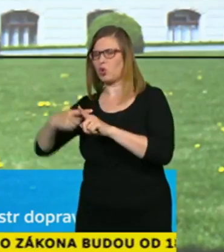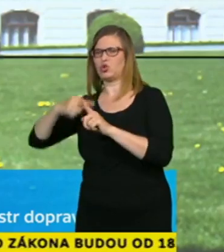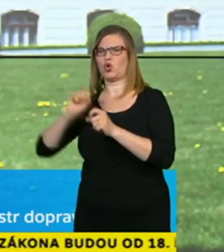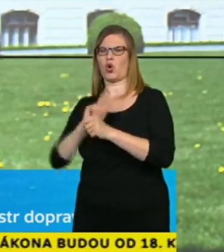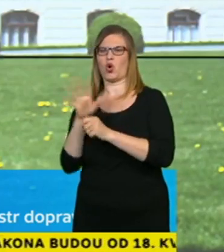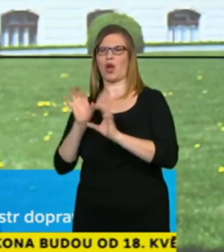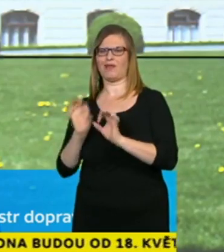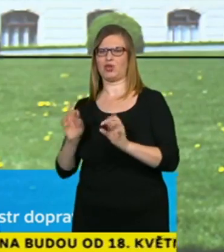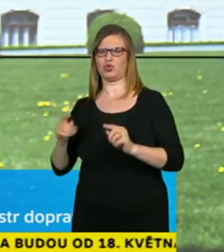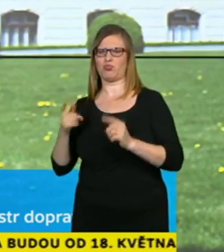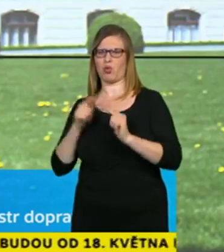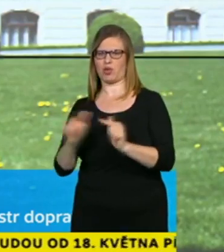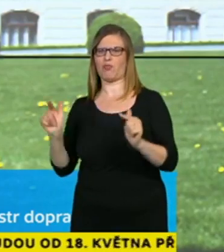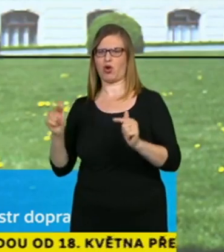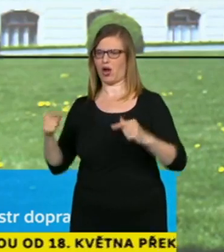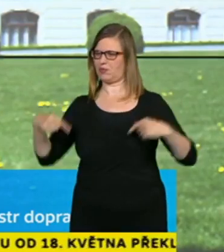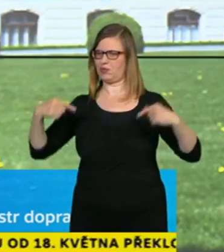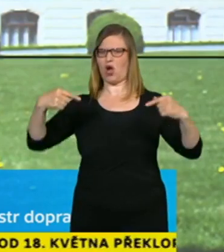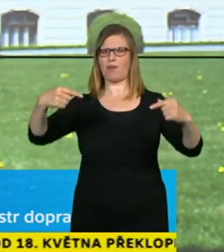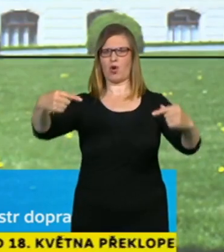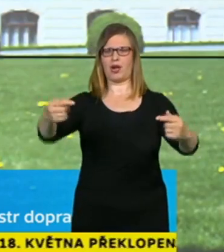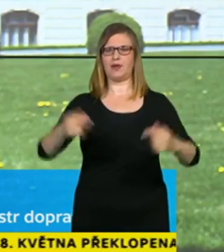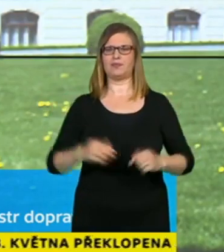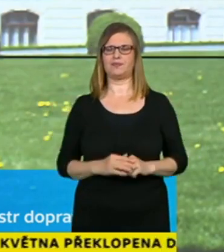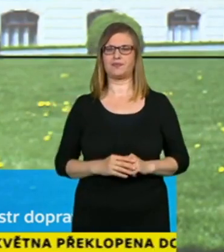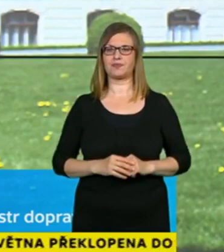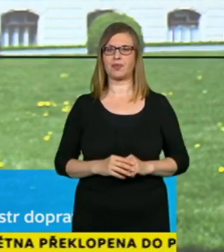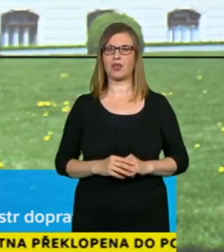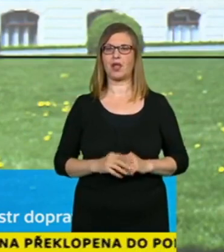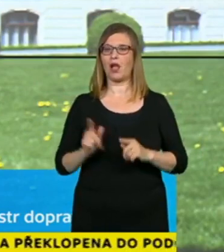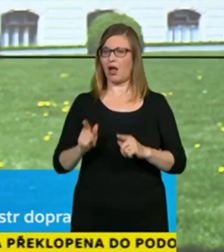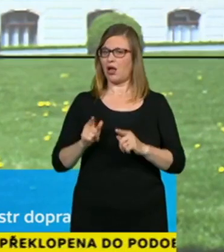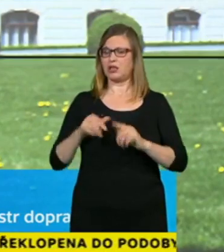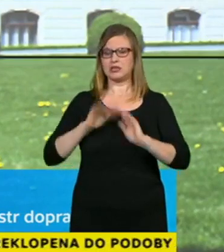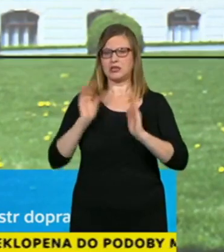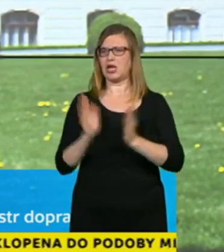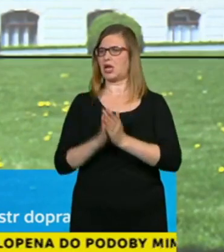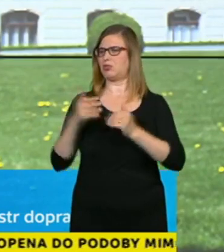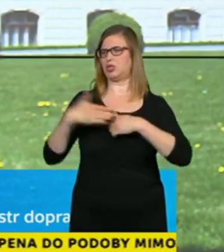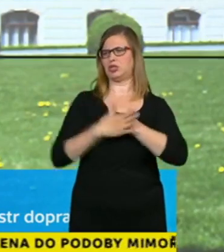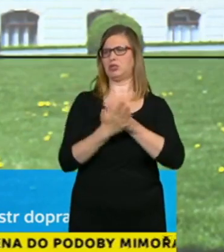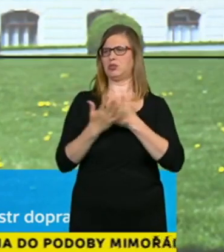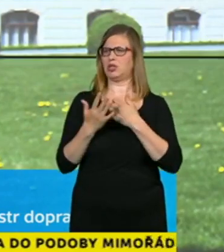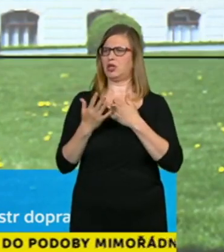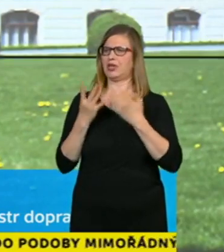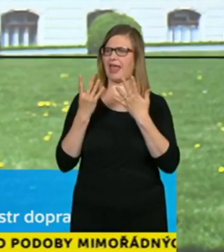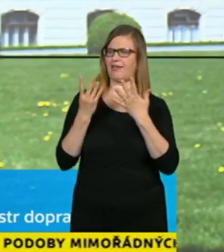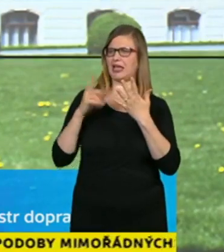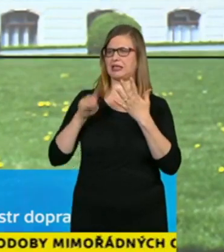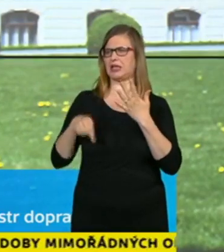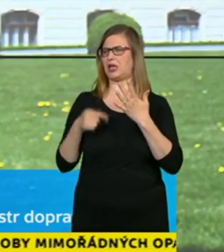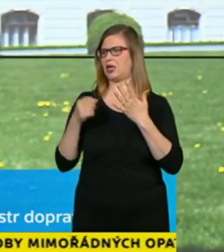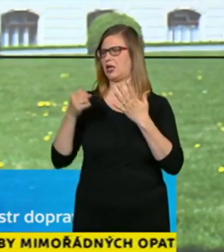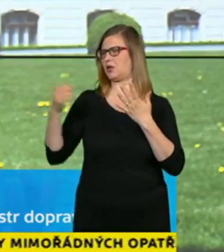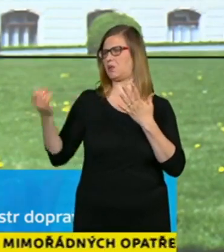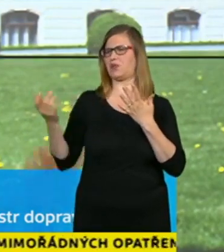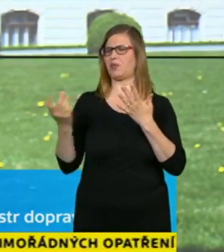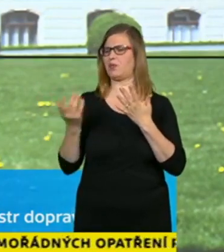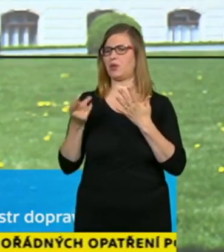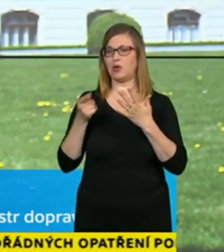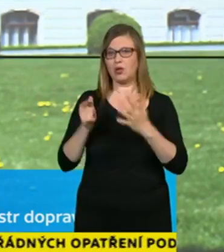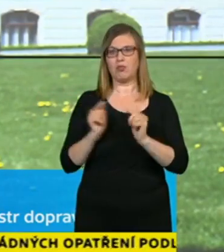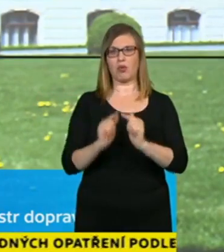za poslední měsíc ve výši skoro 10 miliard korun, 9 a něco miliard korun, což je tedy desetinásobně víc, nebo